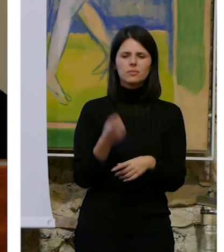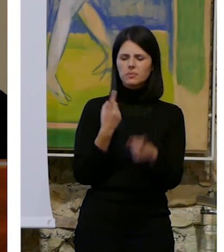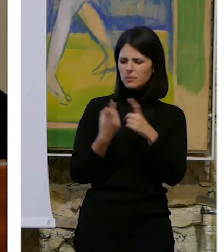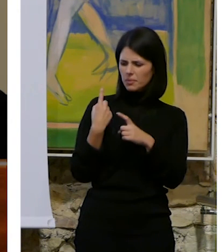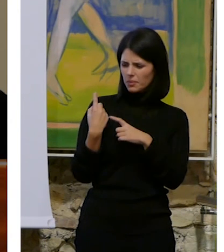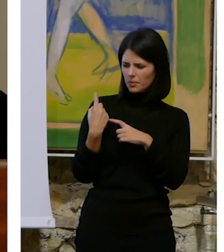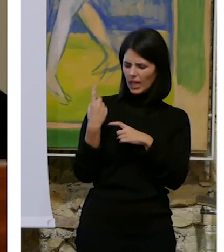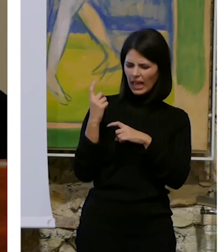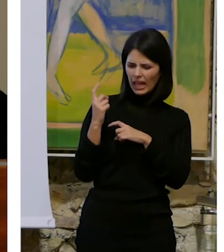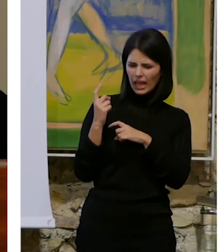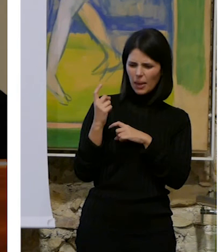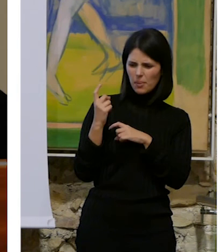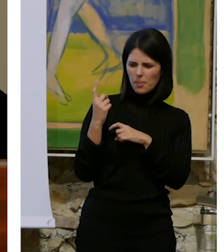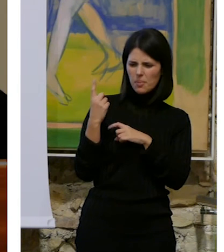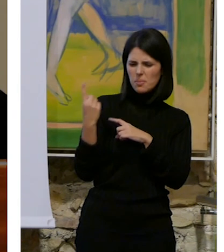proprio mentre